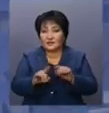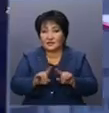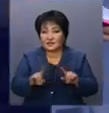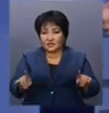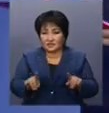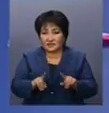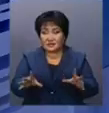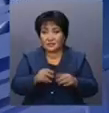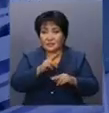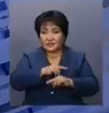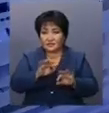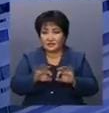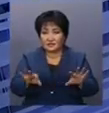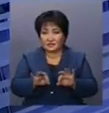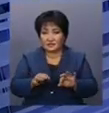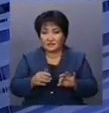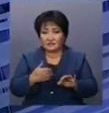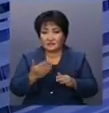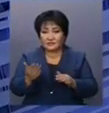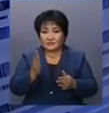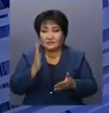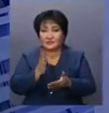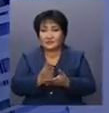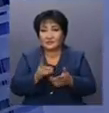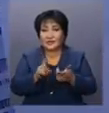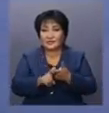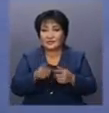берсін. Ол қазір бізбен тікелей байланысқа шығатын болады.